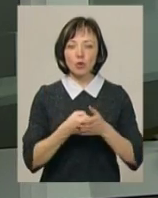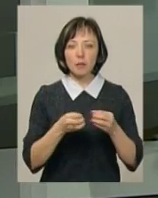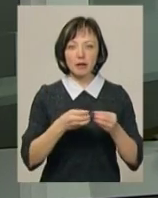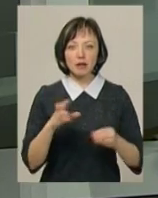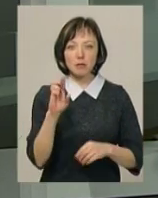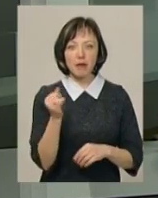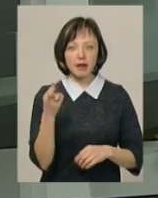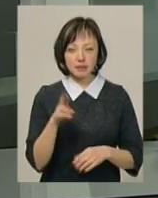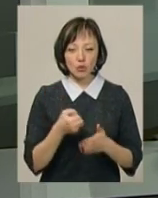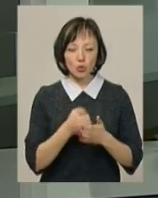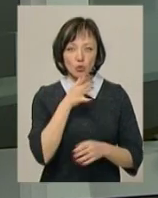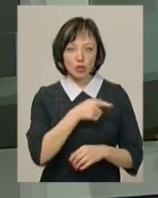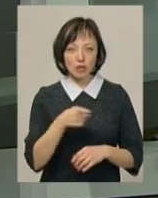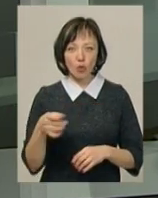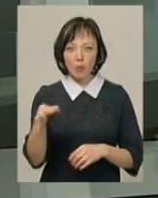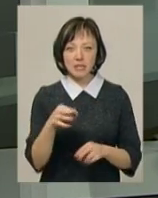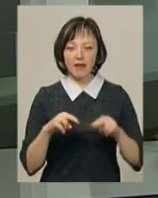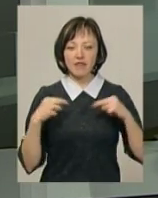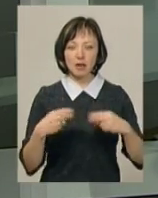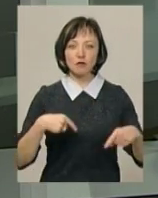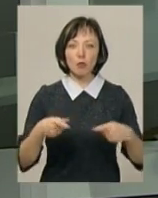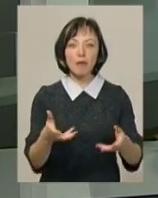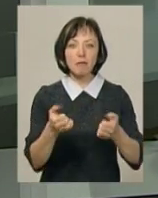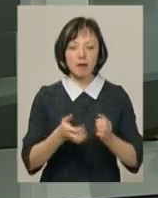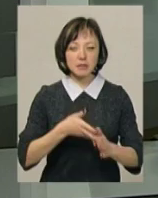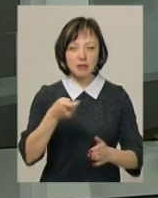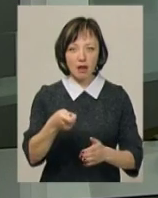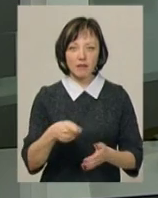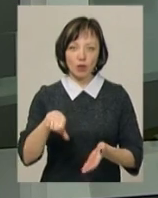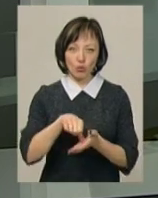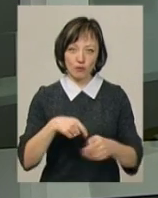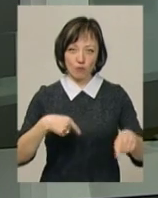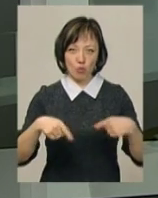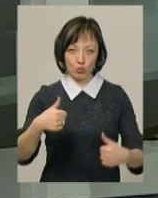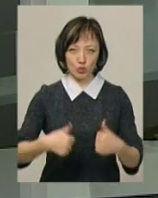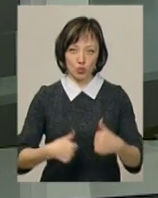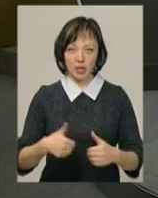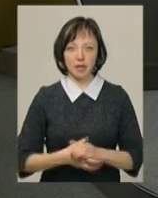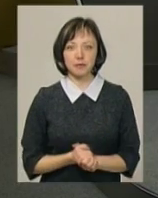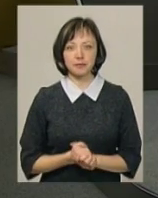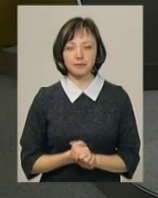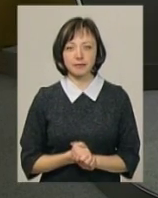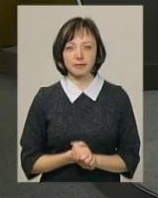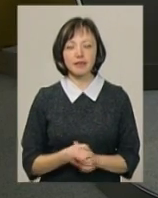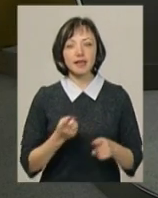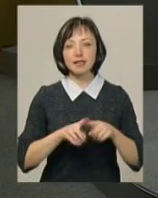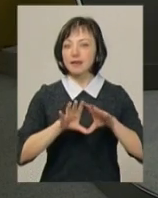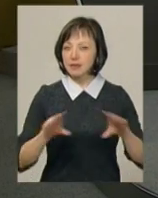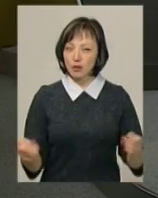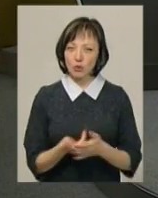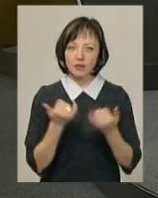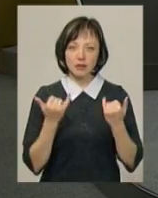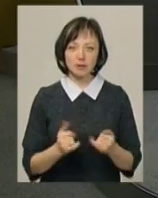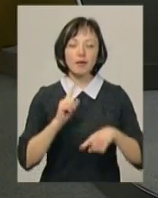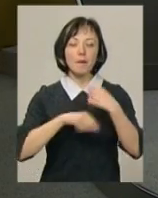березня. До цього часу обласна федерація футболу прийматиме заявки на участь у футбольному турнірі. Це всі новини на